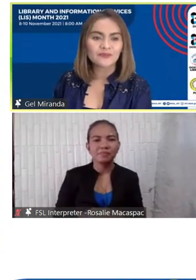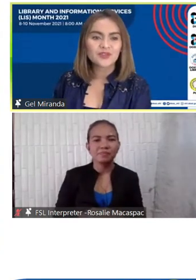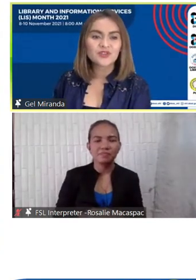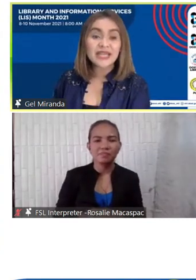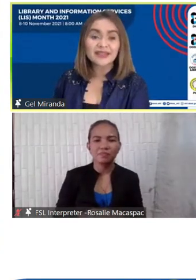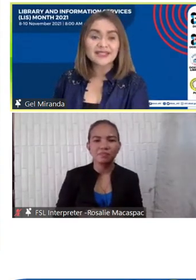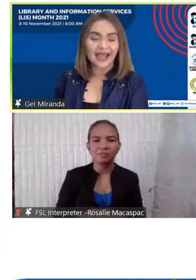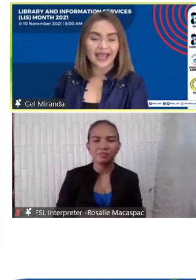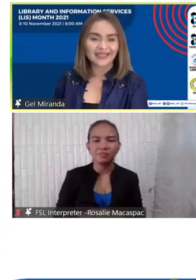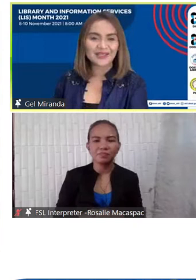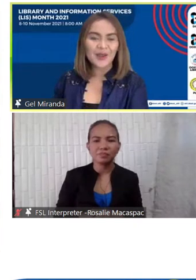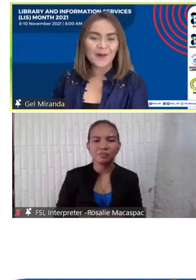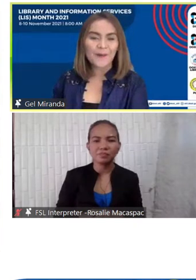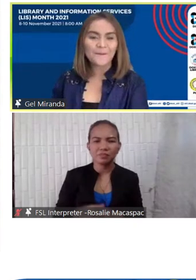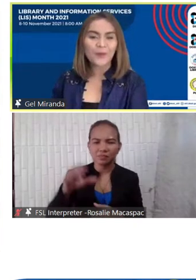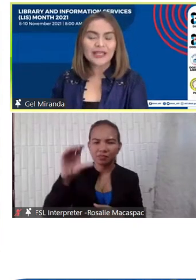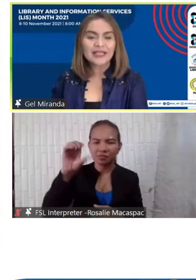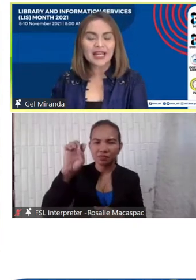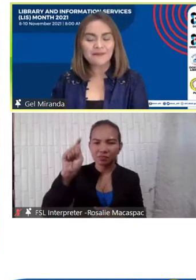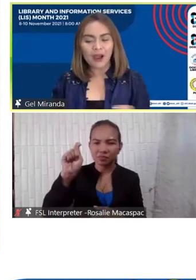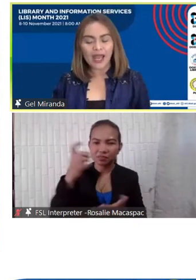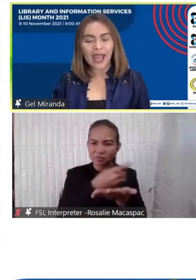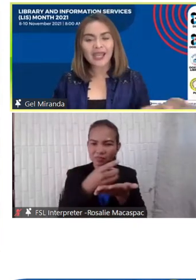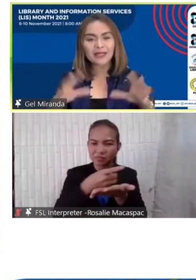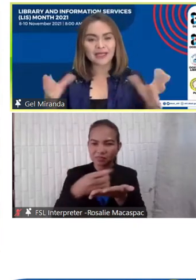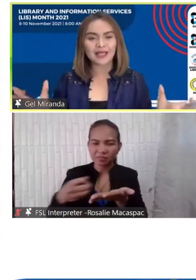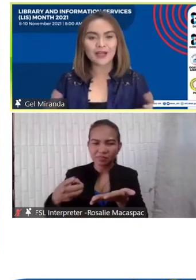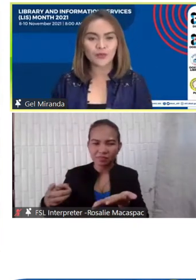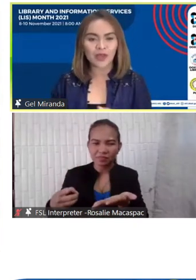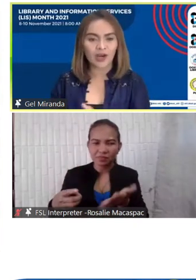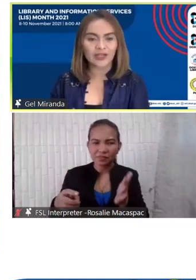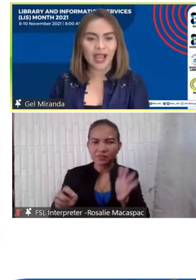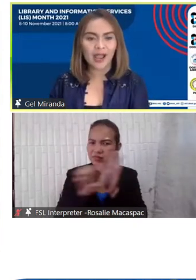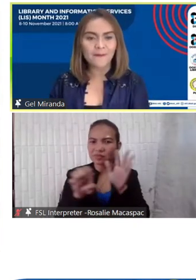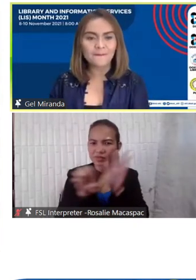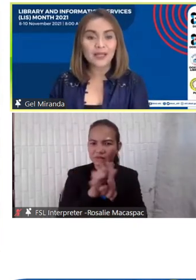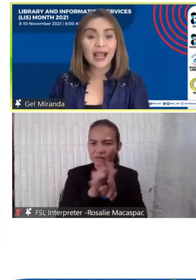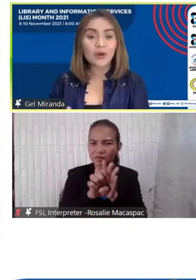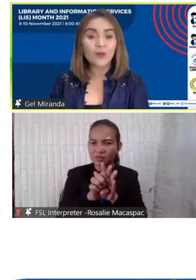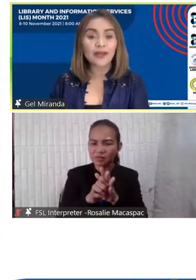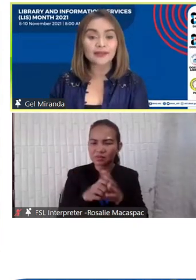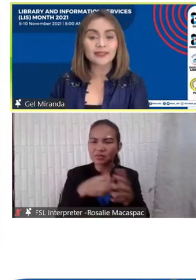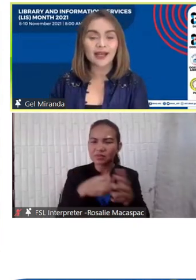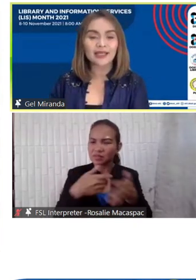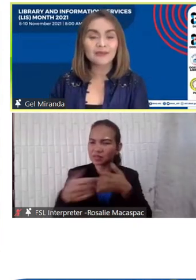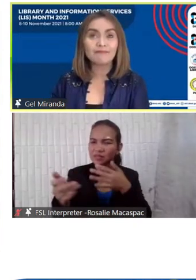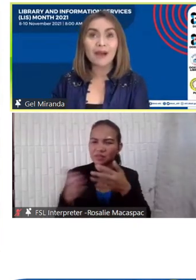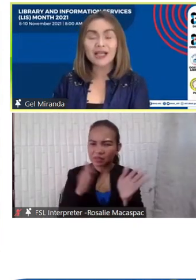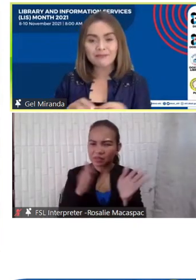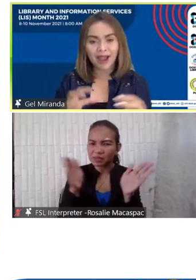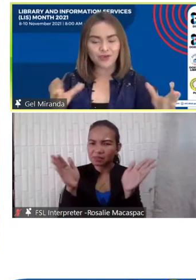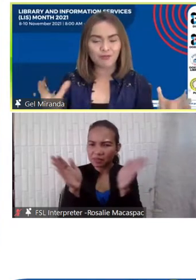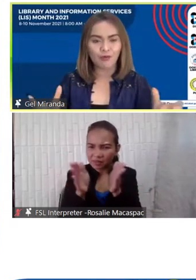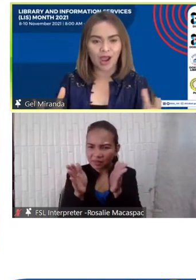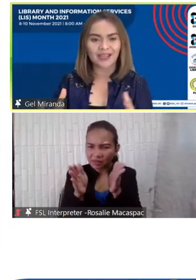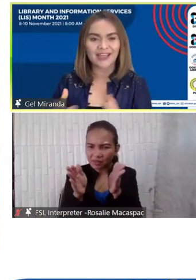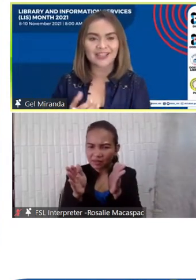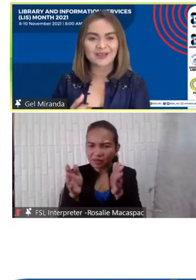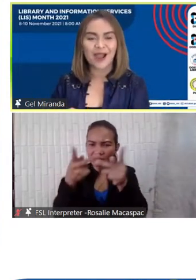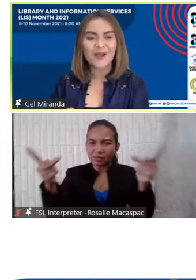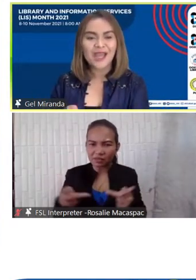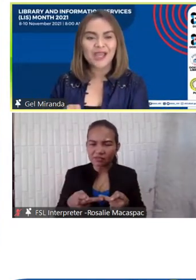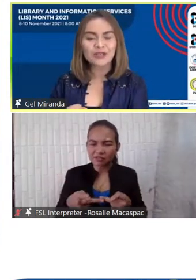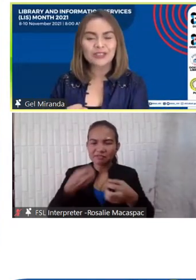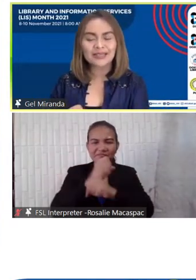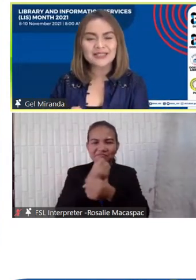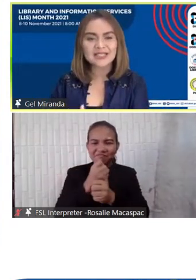Okay, so set design. Pwede halimbawa kahit maliit lang yung area, nagagawa natin ng mag-iba yung mukha niya, di